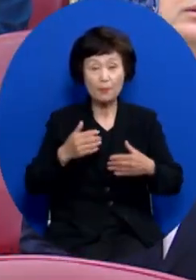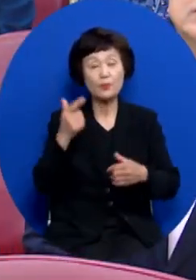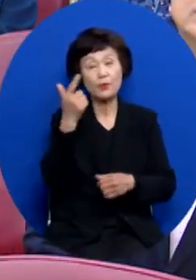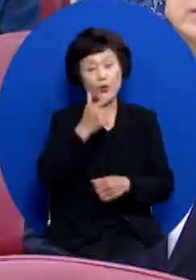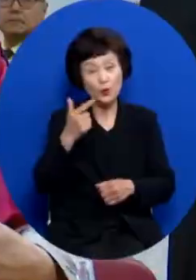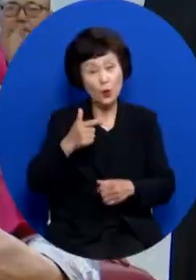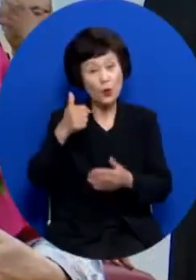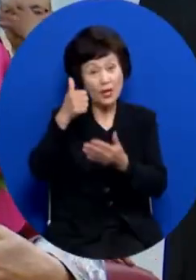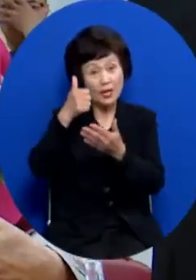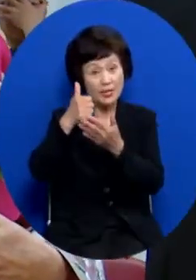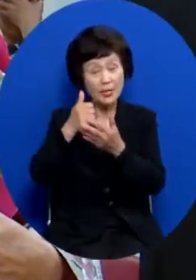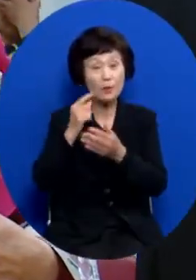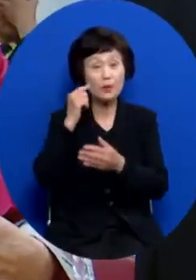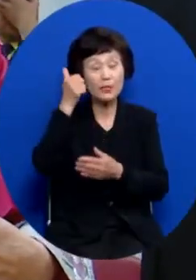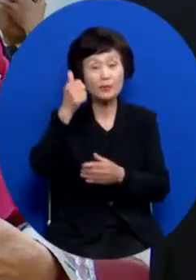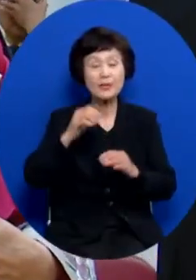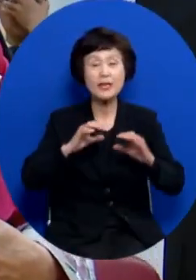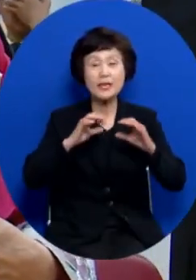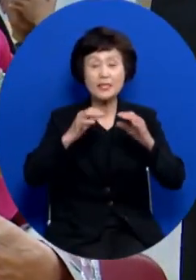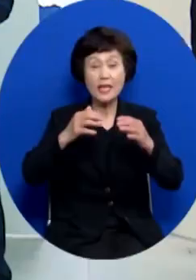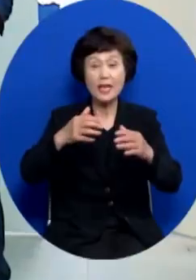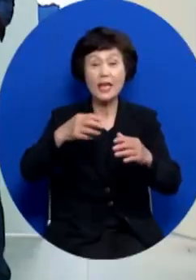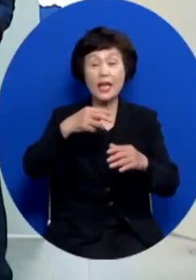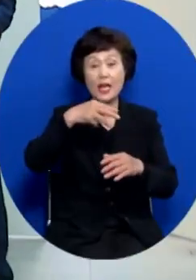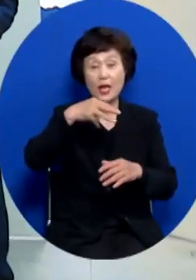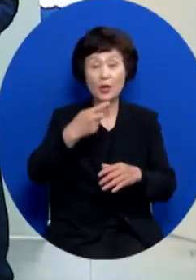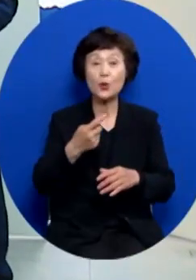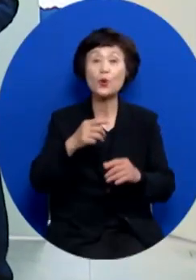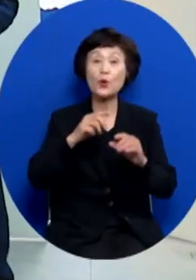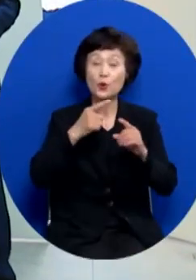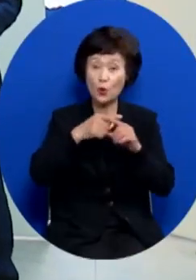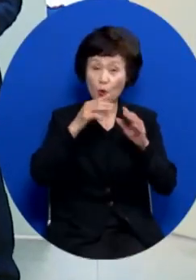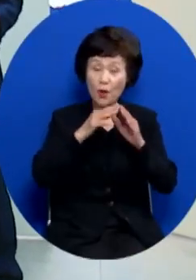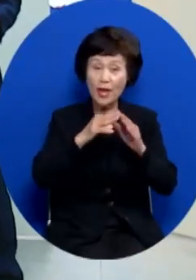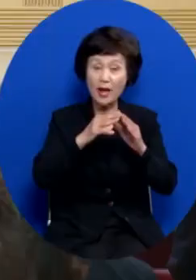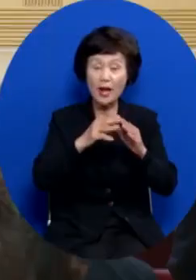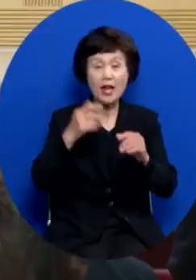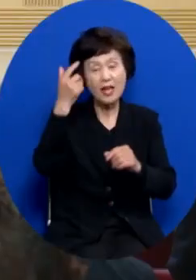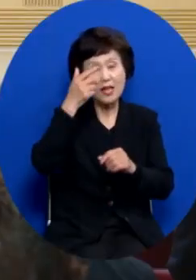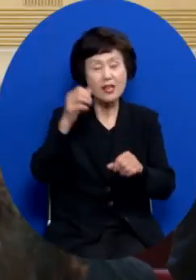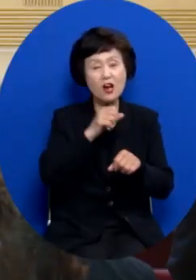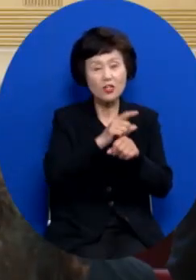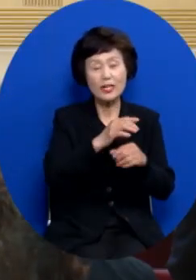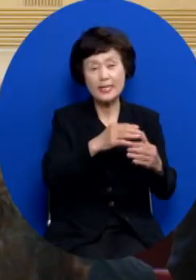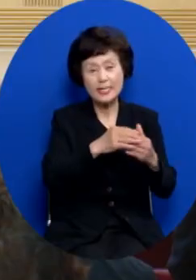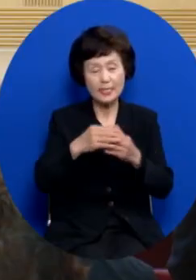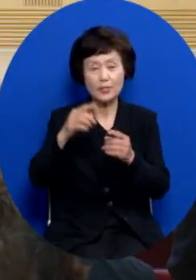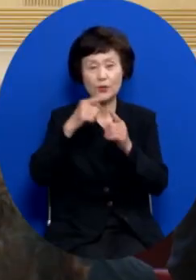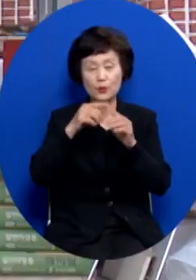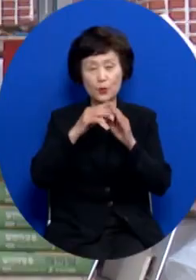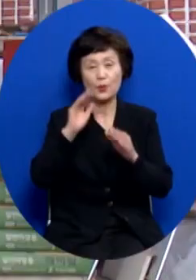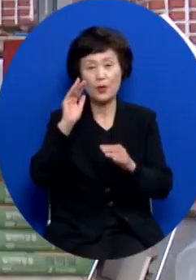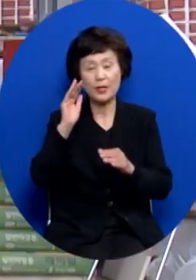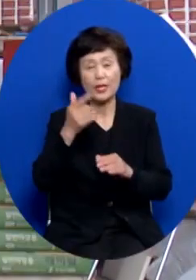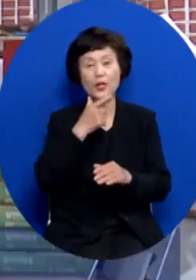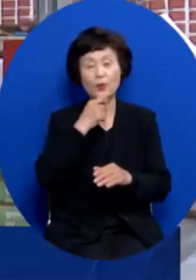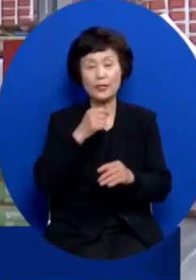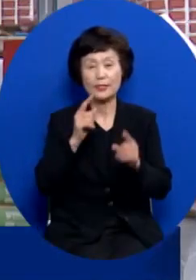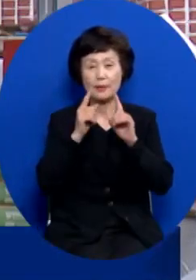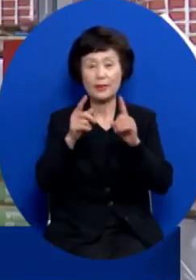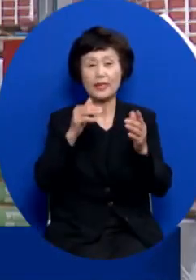김민성 목사는 세계로교회가 영성을 이끄는 교회가 되기를 바란다고 축복의 말씀을 전했습니다 부산과